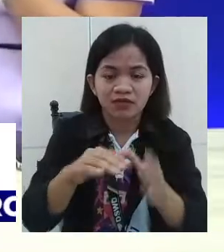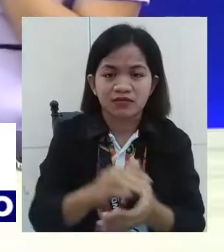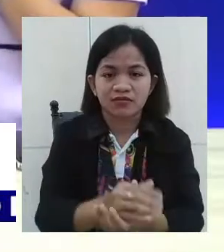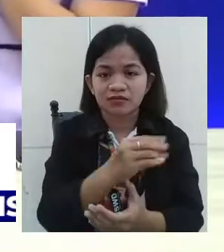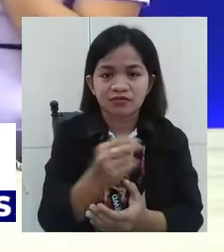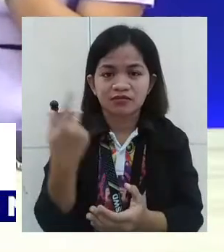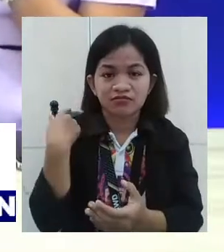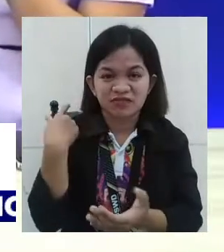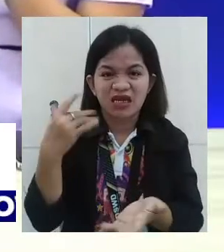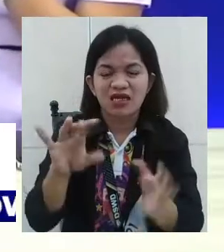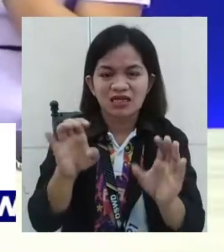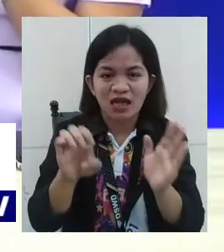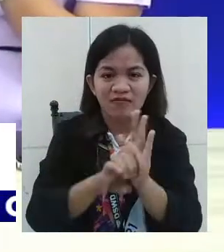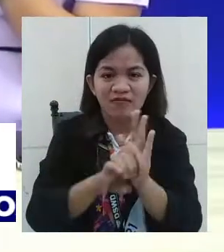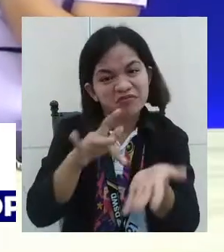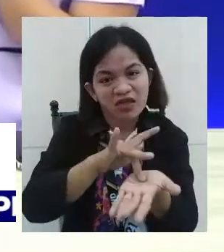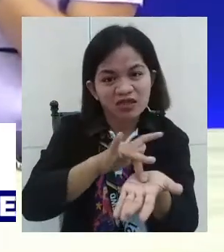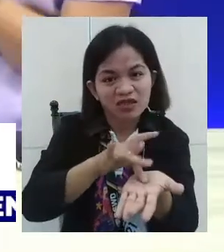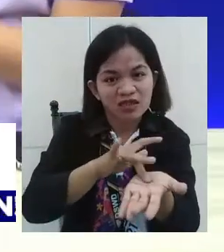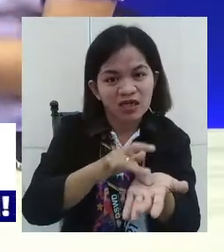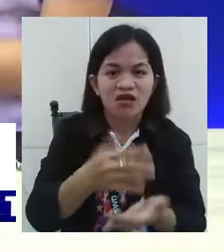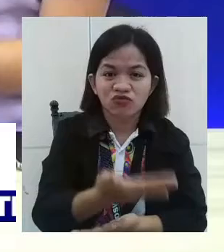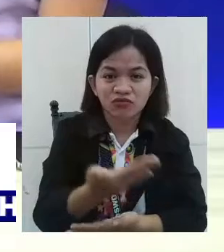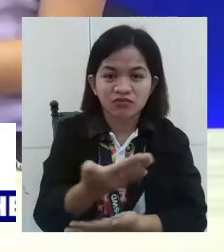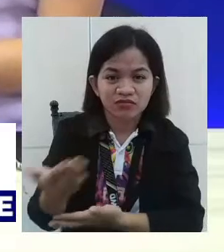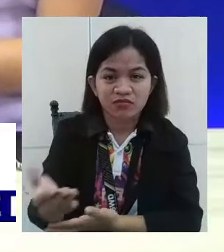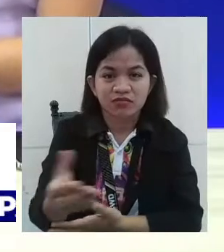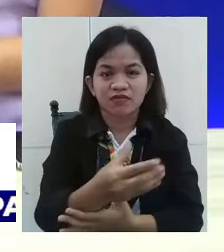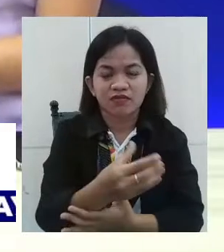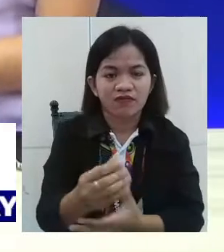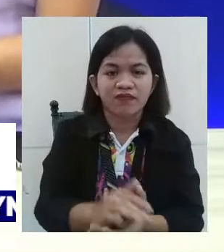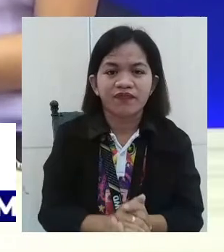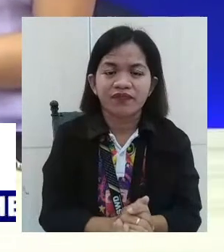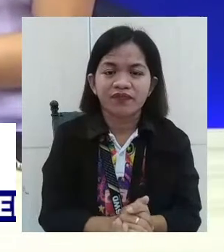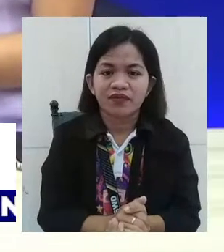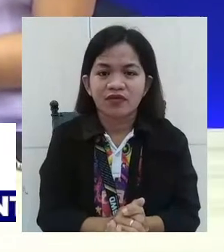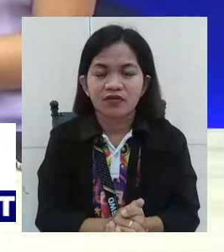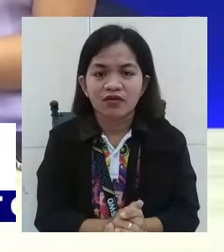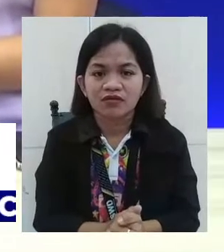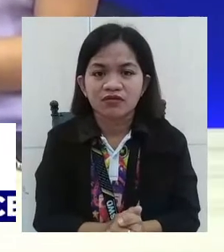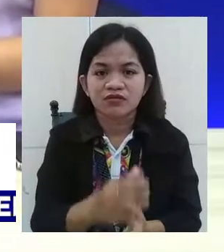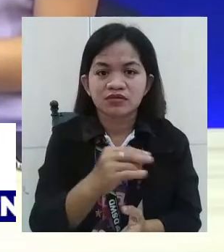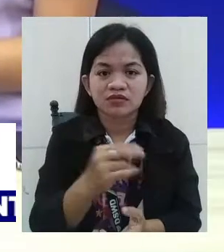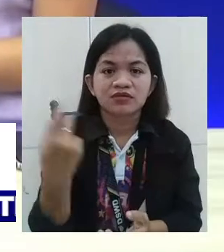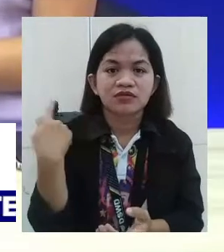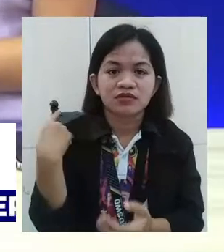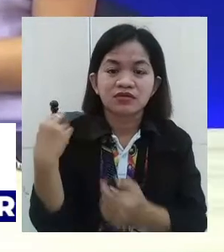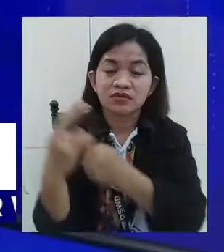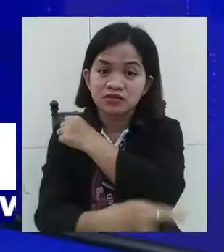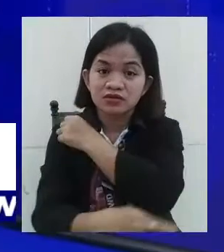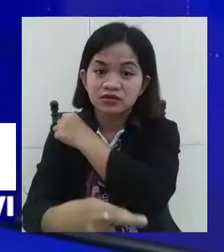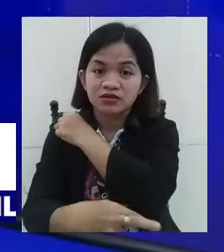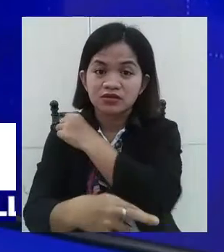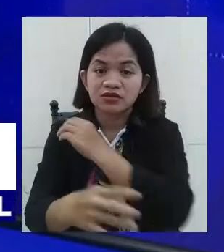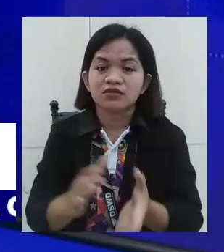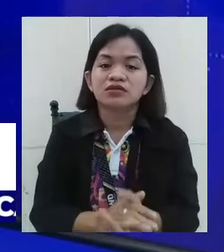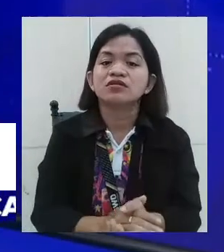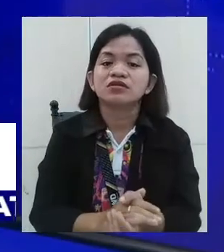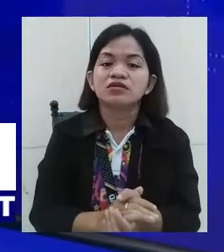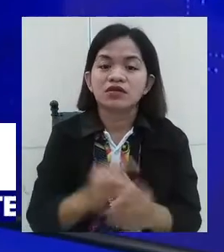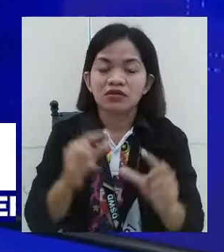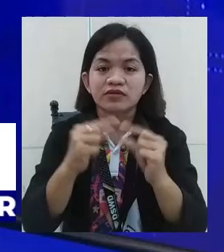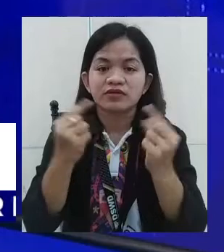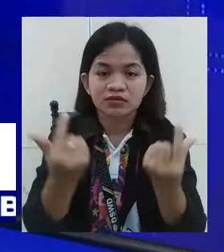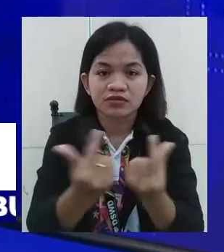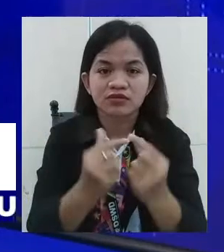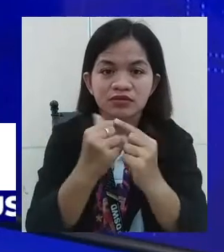po ba and other needs of the PWD? Yeah, actually, ang Regional Committee on Disability Affairs, eh, bawat rehiyon ho yan,